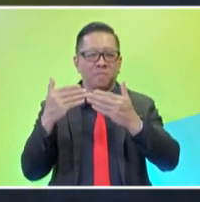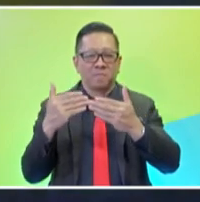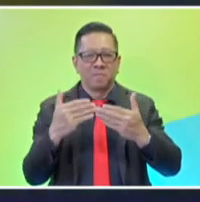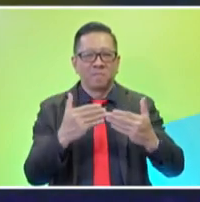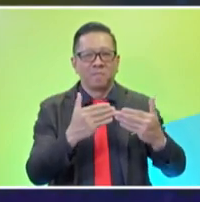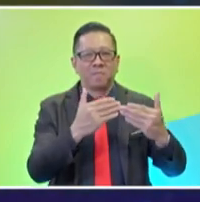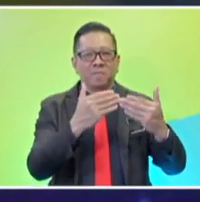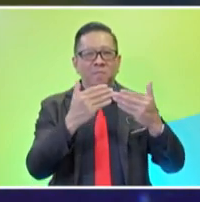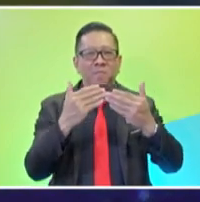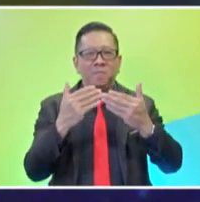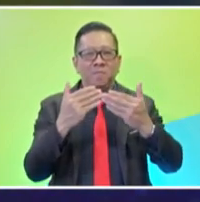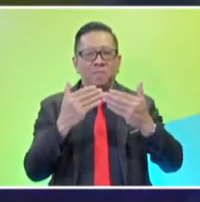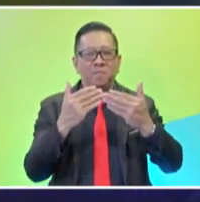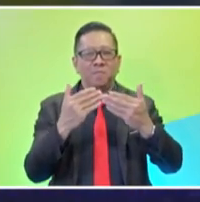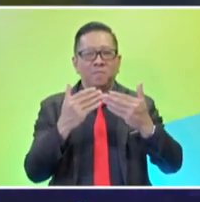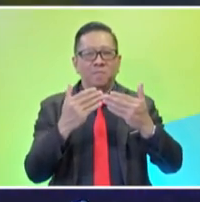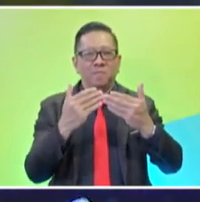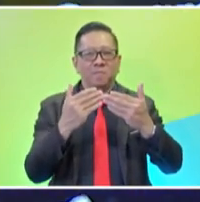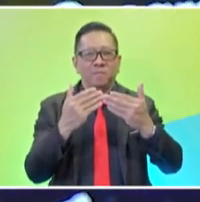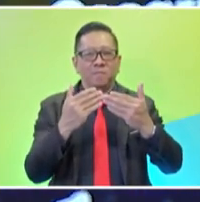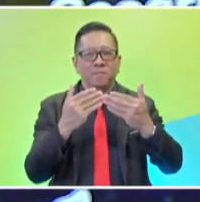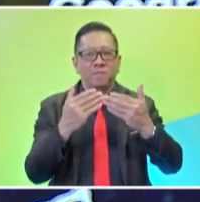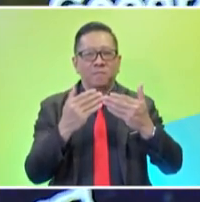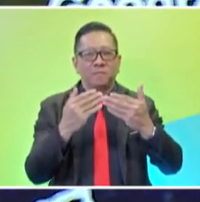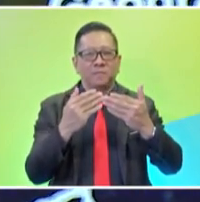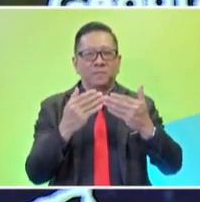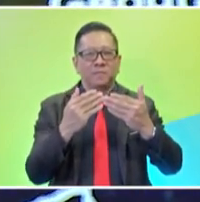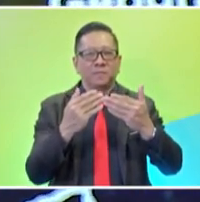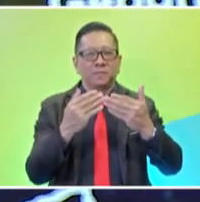paling penting sekali dalam membuat satu-satu binaan